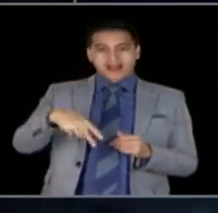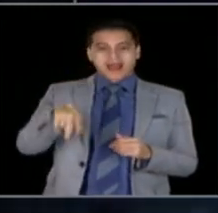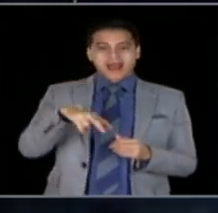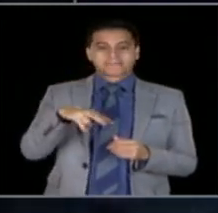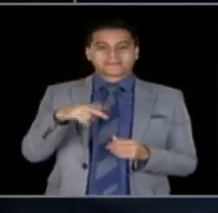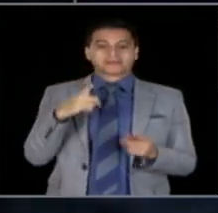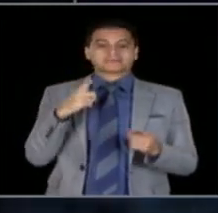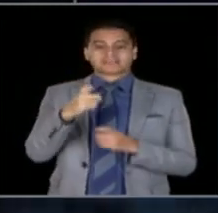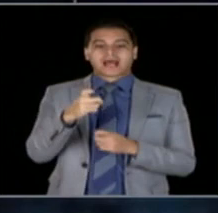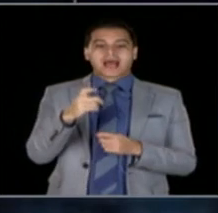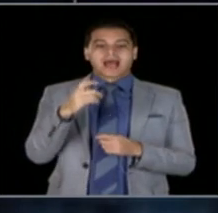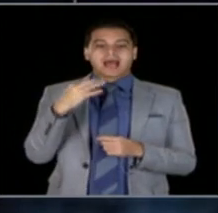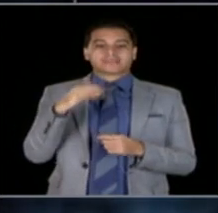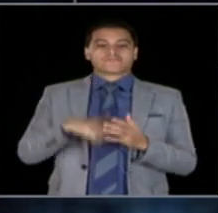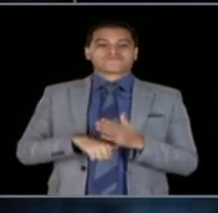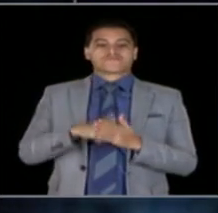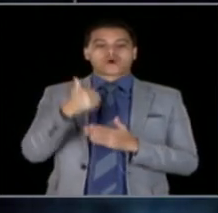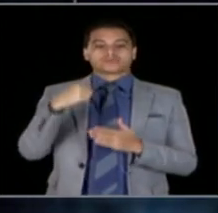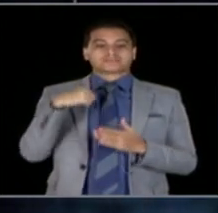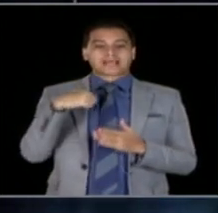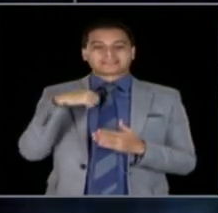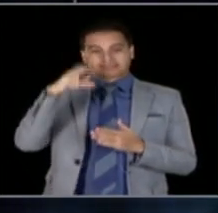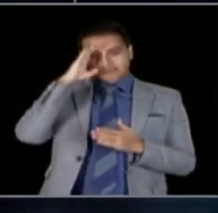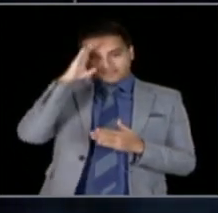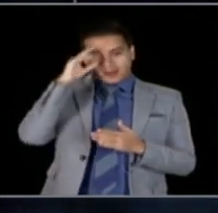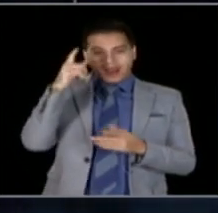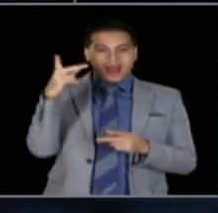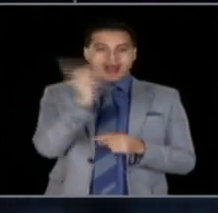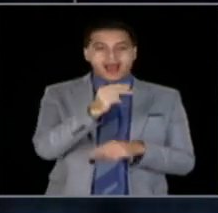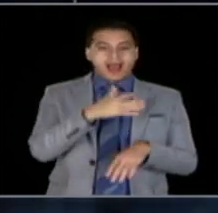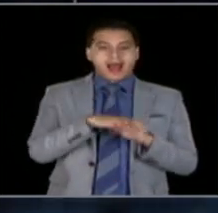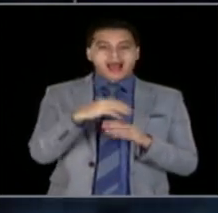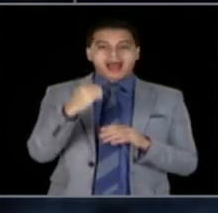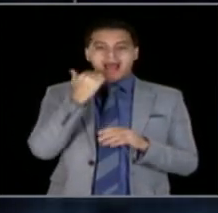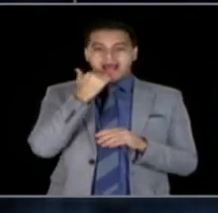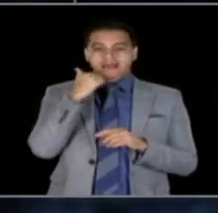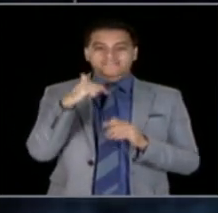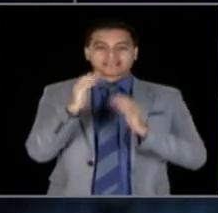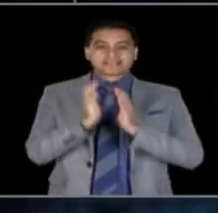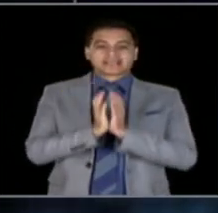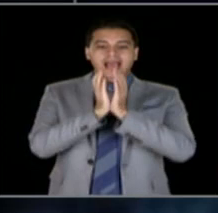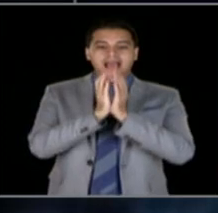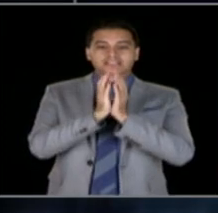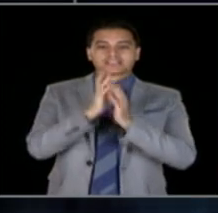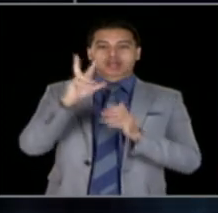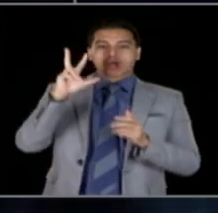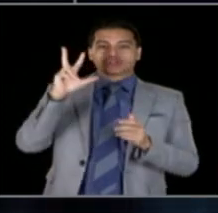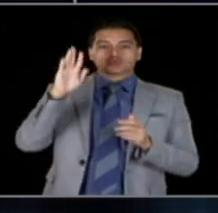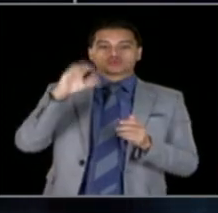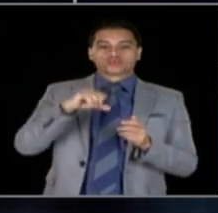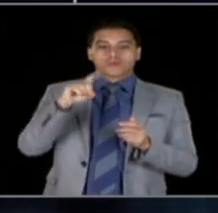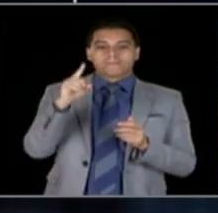من هو اللاعب الذي سجل هدف فوز نادي الزمالك على الأهلي في كأس سوبر الإفريقي